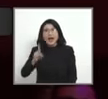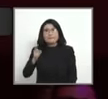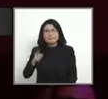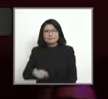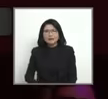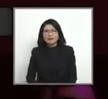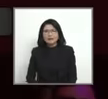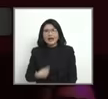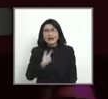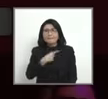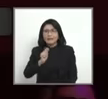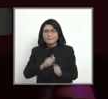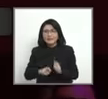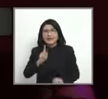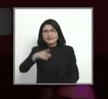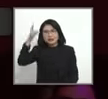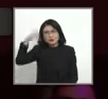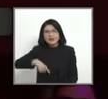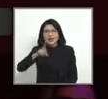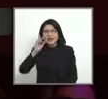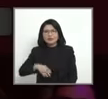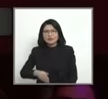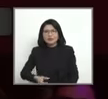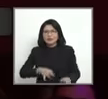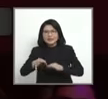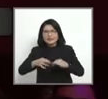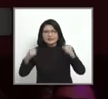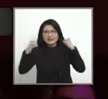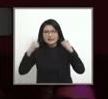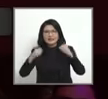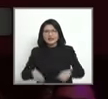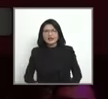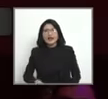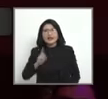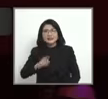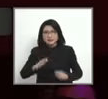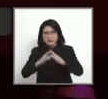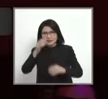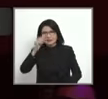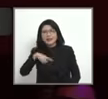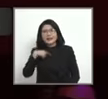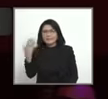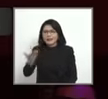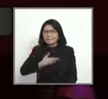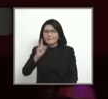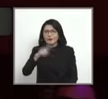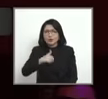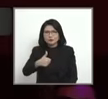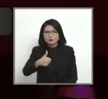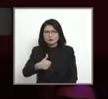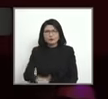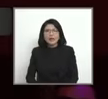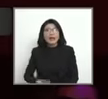Maret 600.000 kemudian belum lagi bantuan eh pangan e tunai ya Ee bentuknya beras